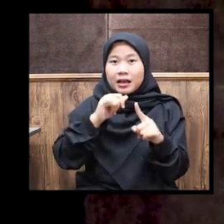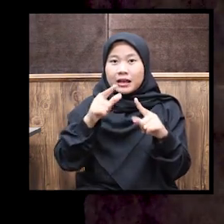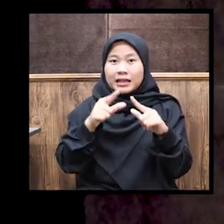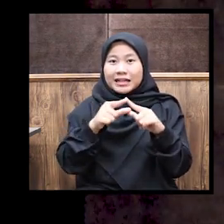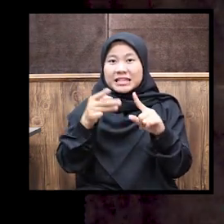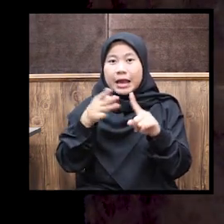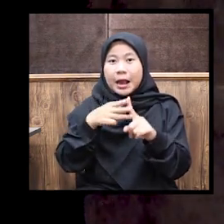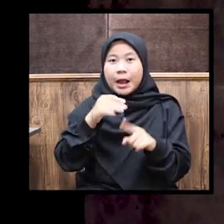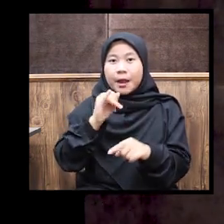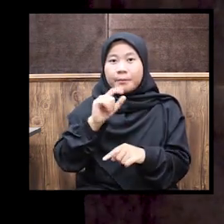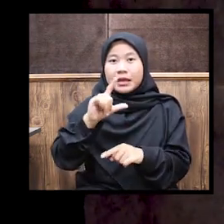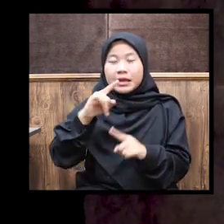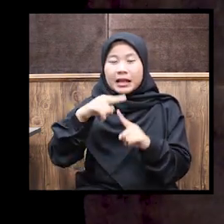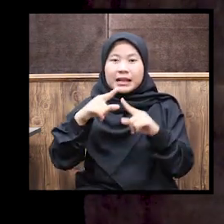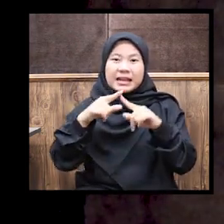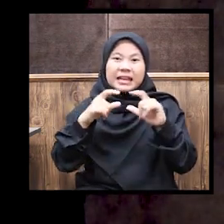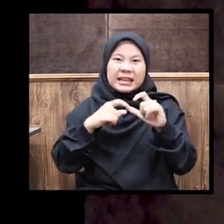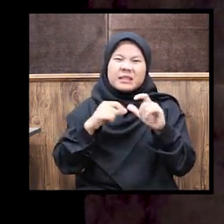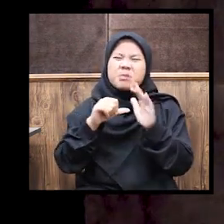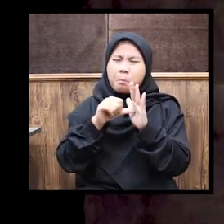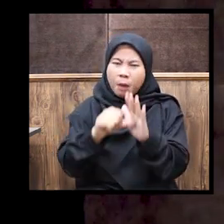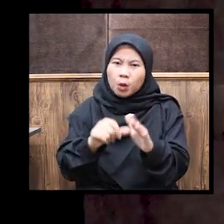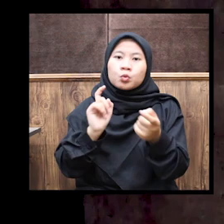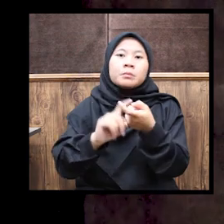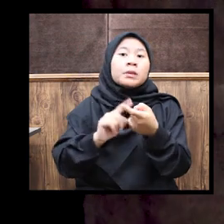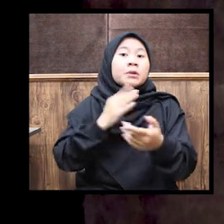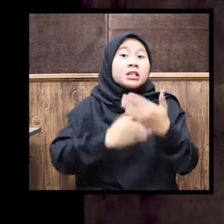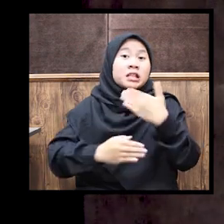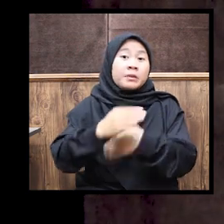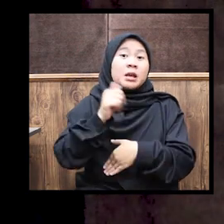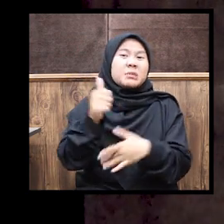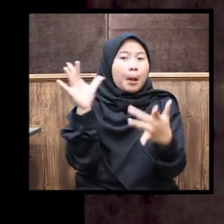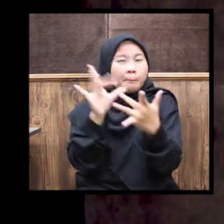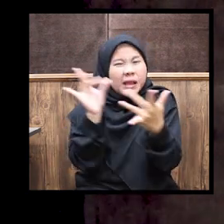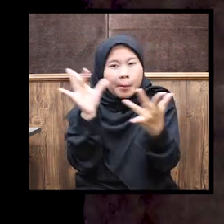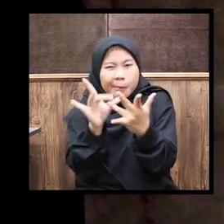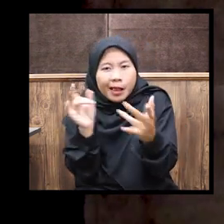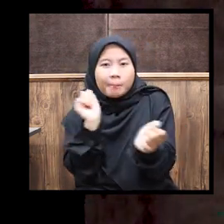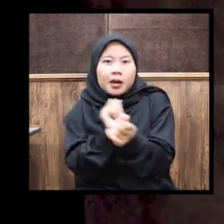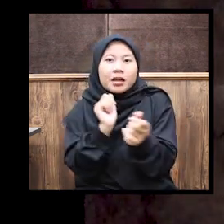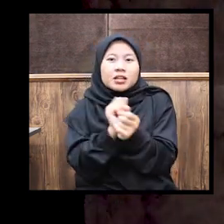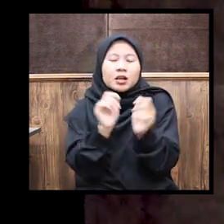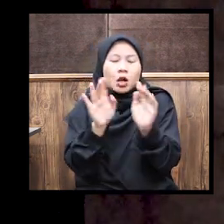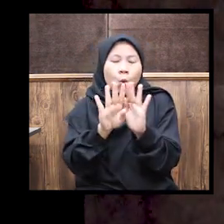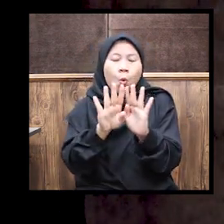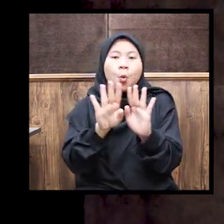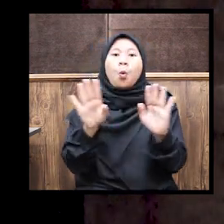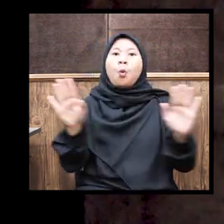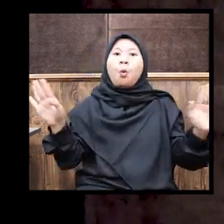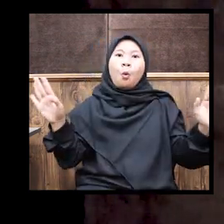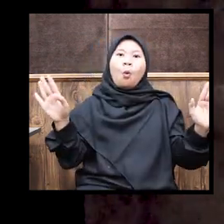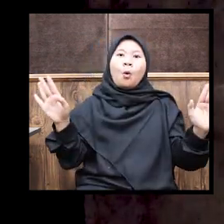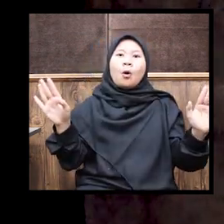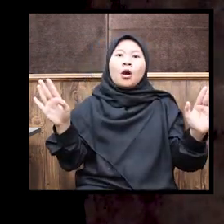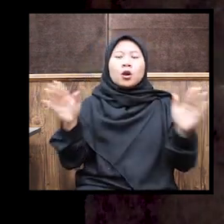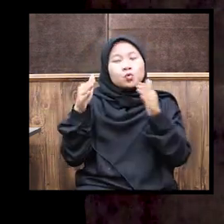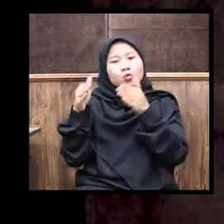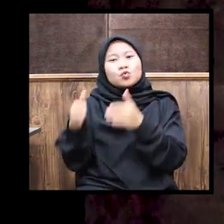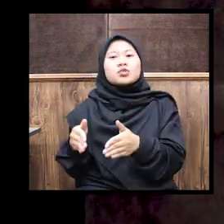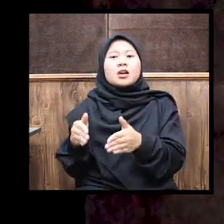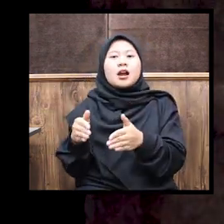juga teman-teman penyenang disabilitas bisa memilih dengan luuasa karena memang ditujukan untuk teman-teman penyenang